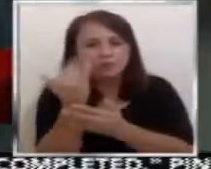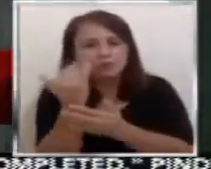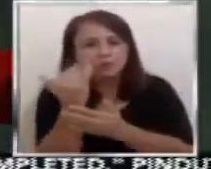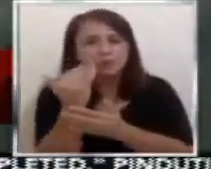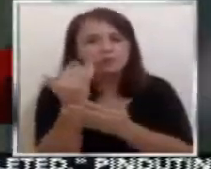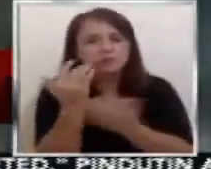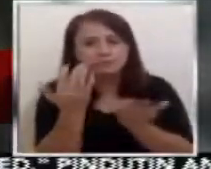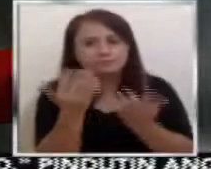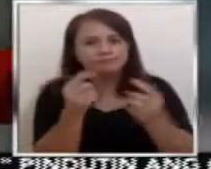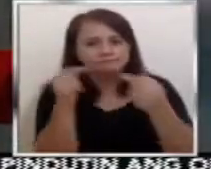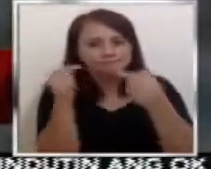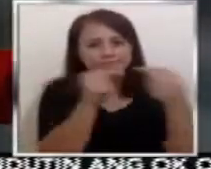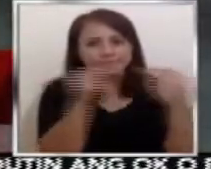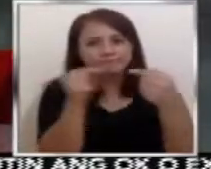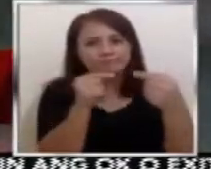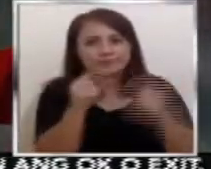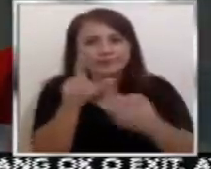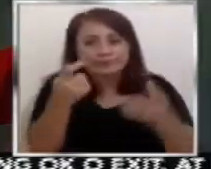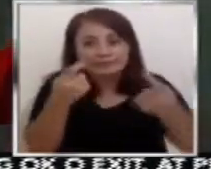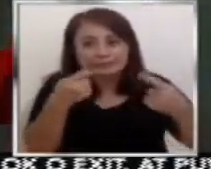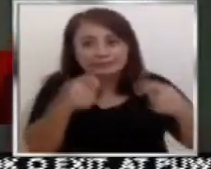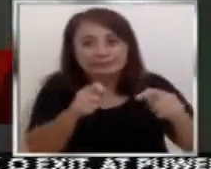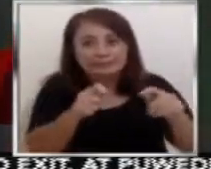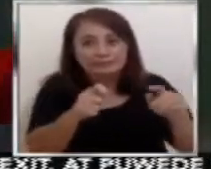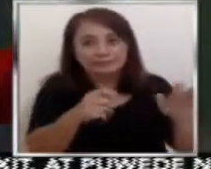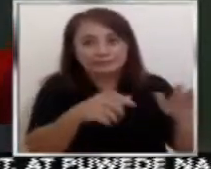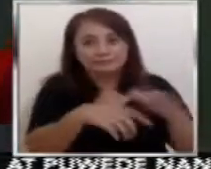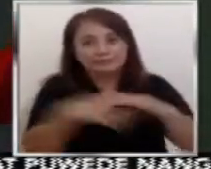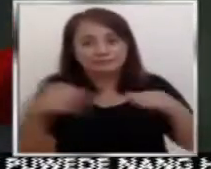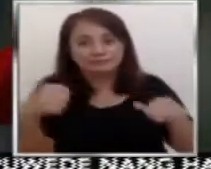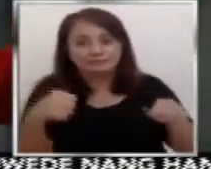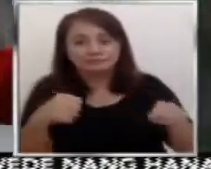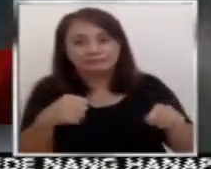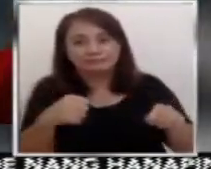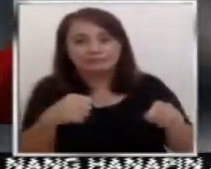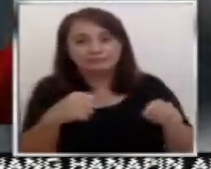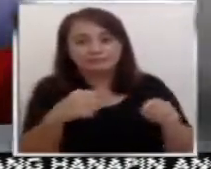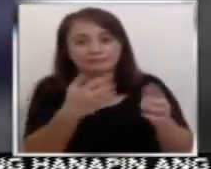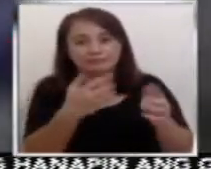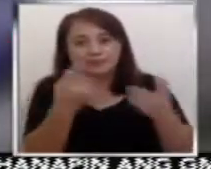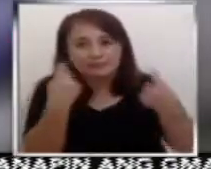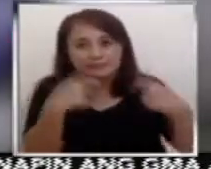Maya-maya ay may tinangka itong dukutin sa kanyang bat hanggang sa...